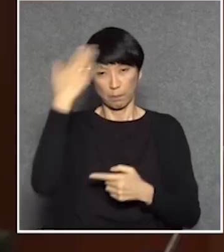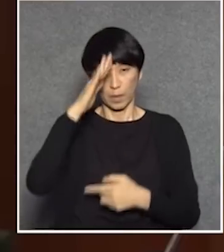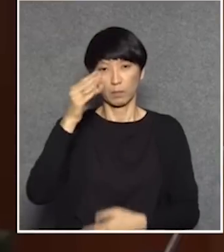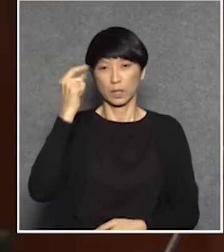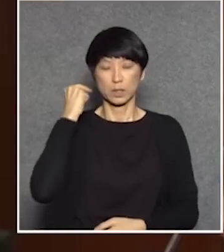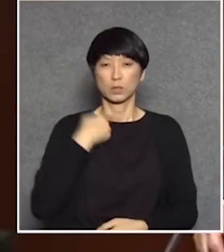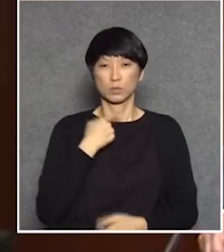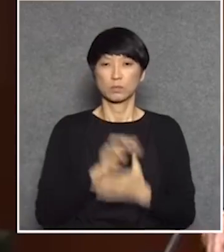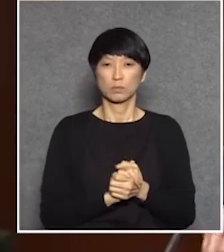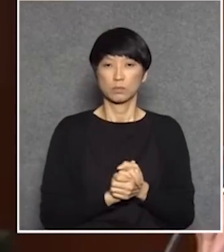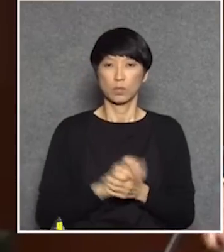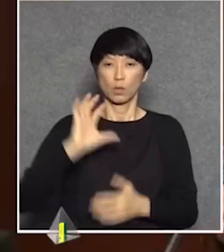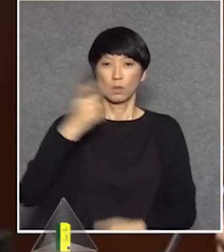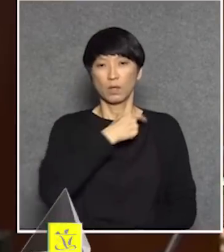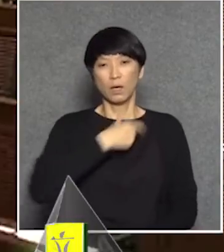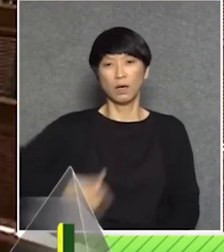朋友民意。